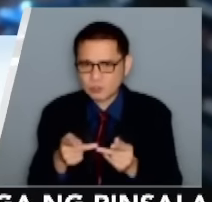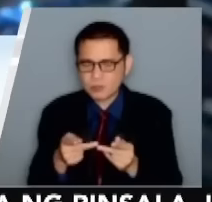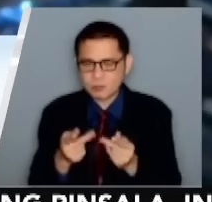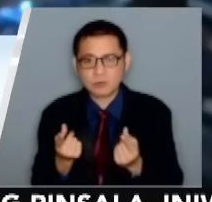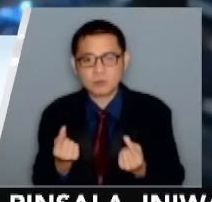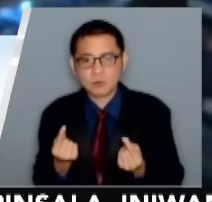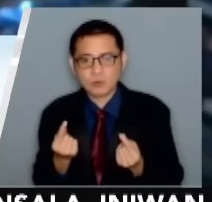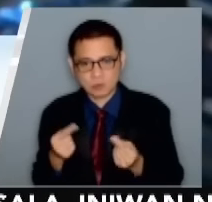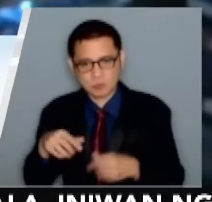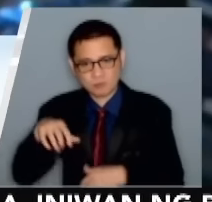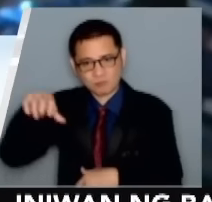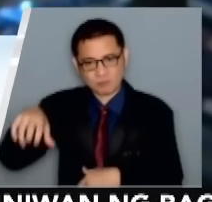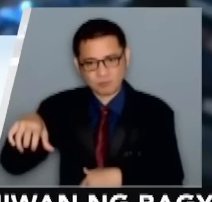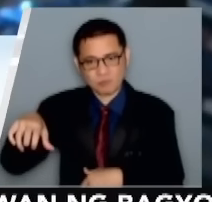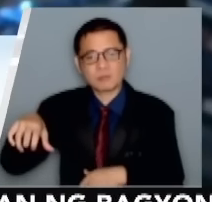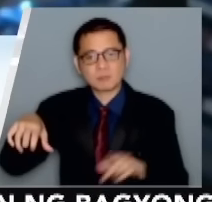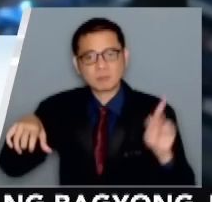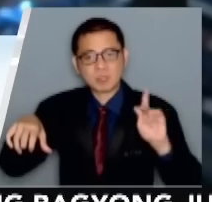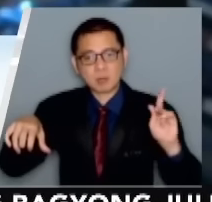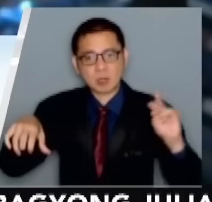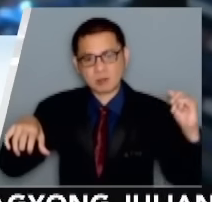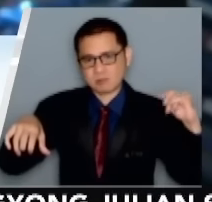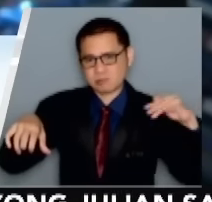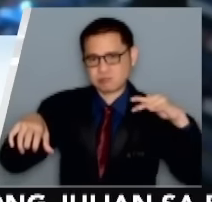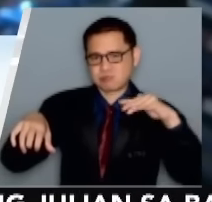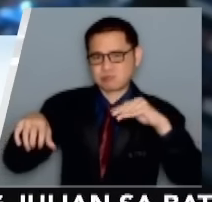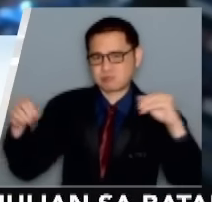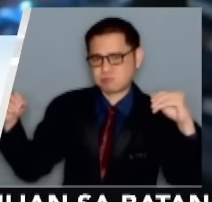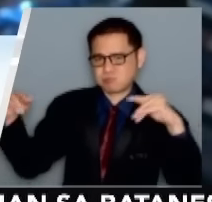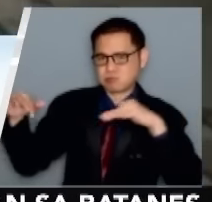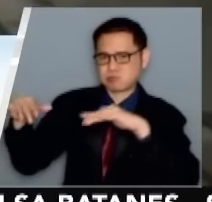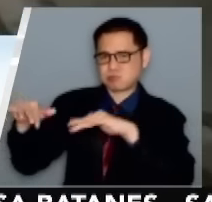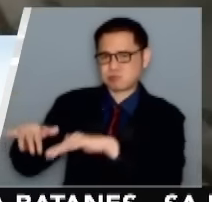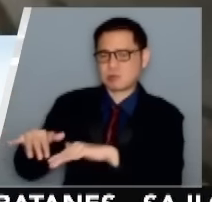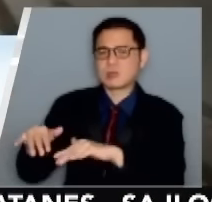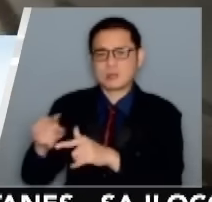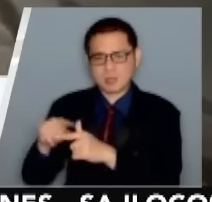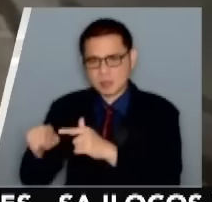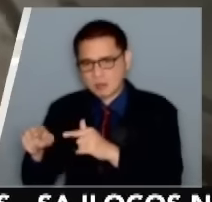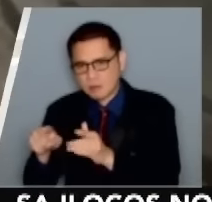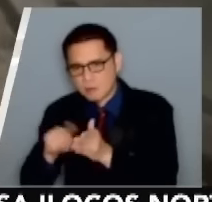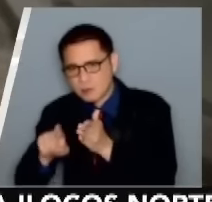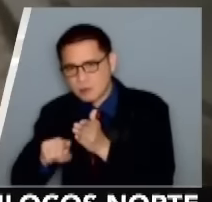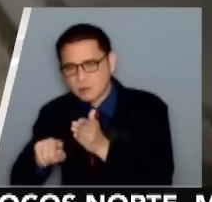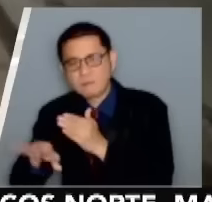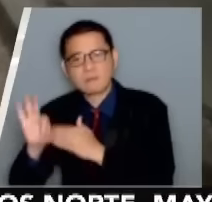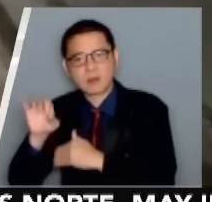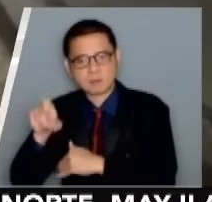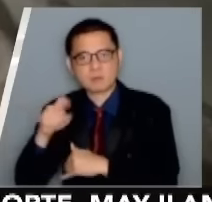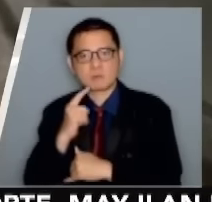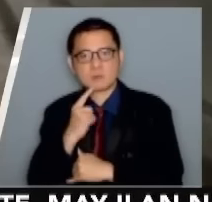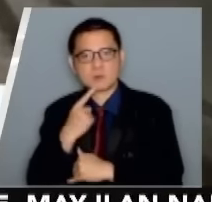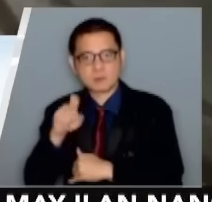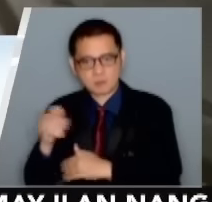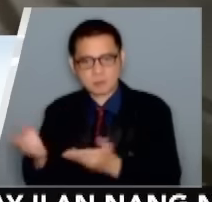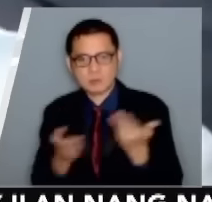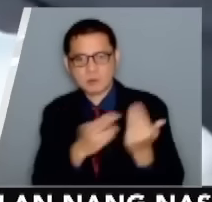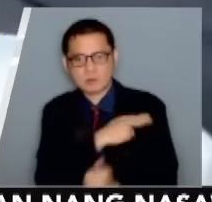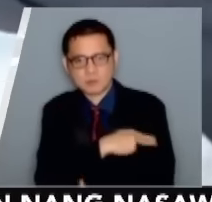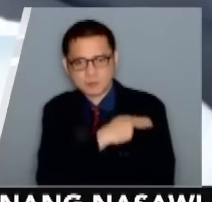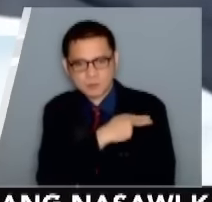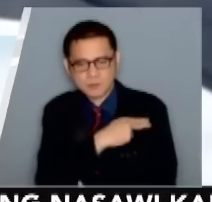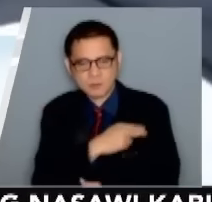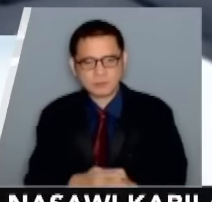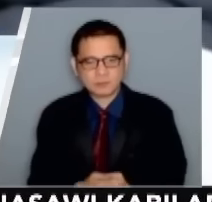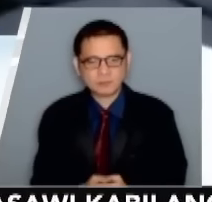then we opted na pumunta na sa hospital. Patuloy namang hinahanap ang isang tagapaway na lumabas umano